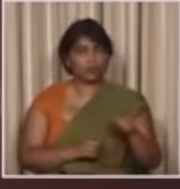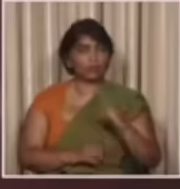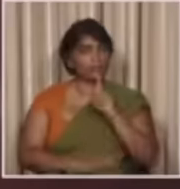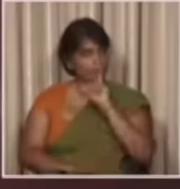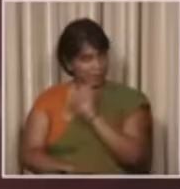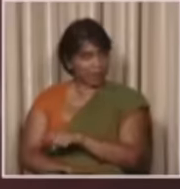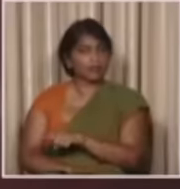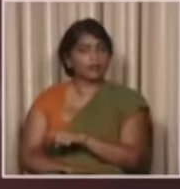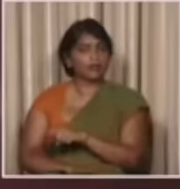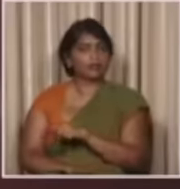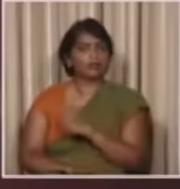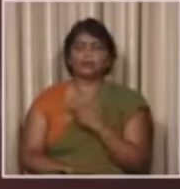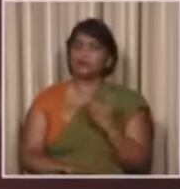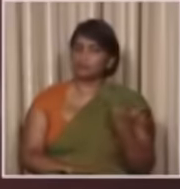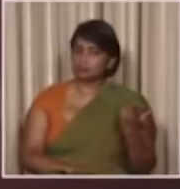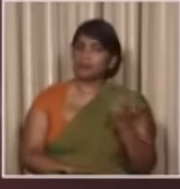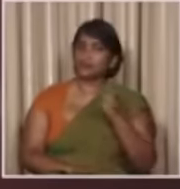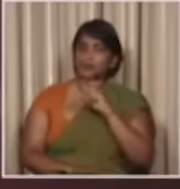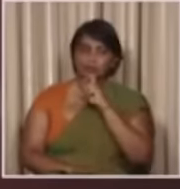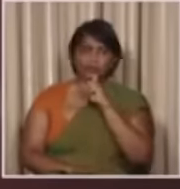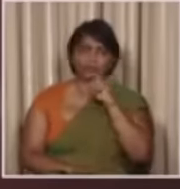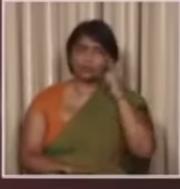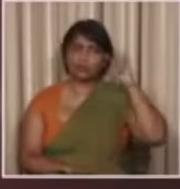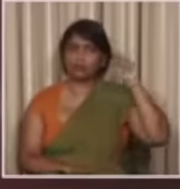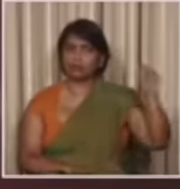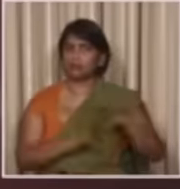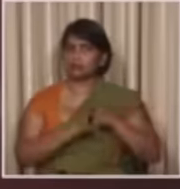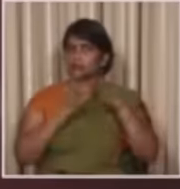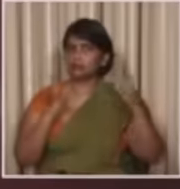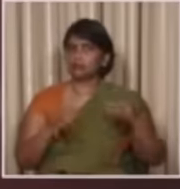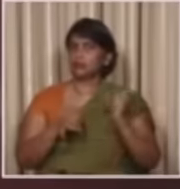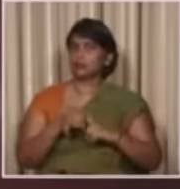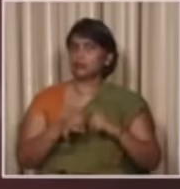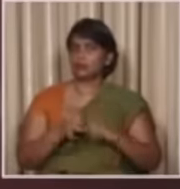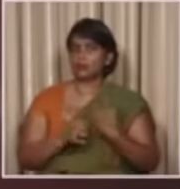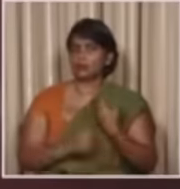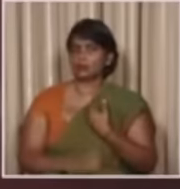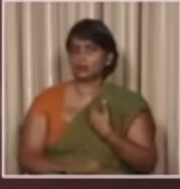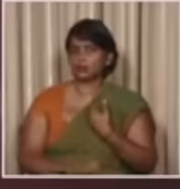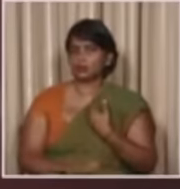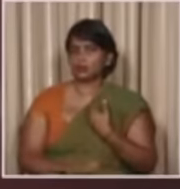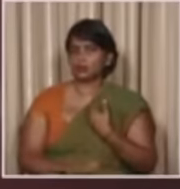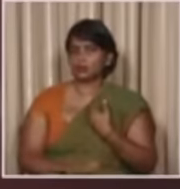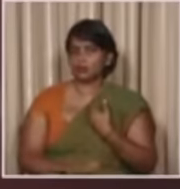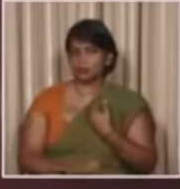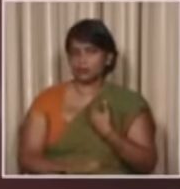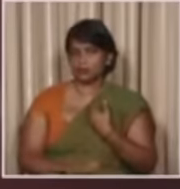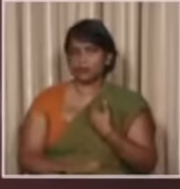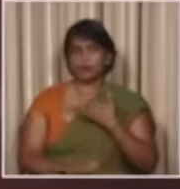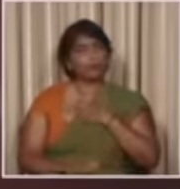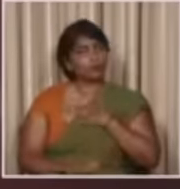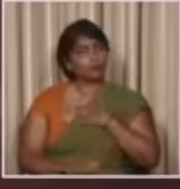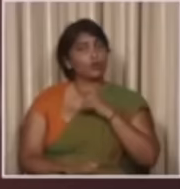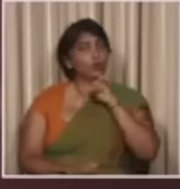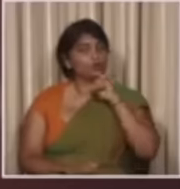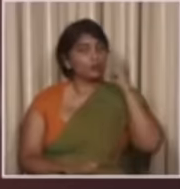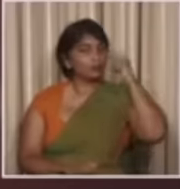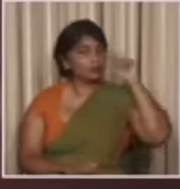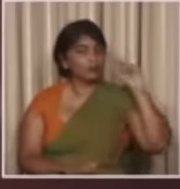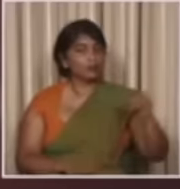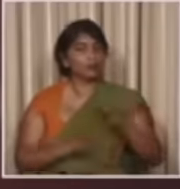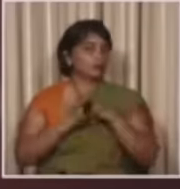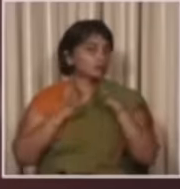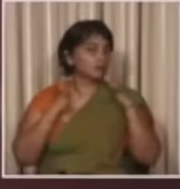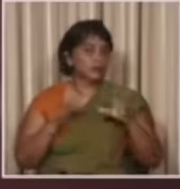කියලාද. එහෙමනම් මට උසාවිය පිළිබඳව බරපතල ප්‍රශ්නයක් මටත් ඇති වෙනවා. තොර මට උසාවිය පිළිබඳව